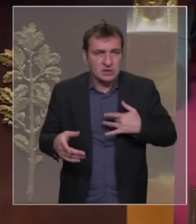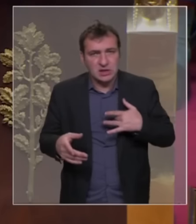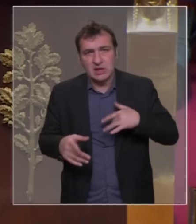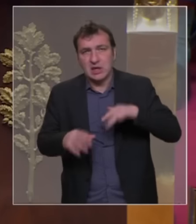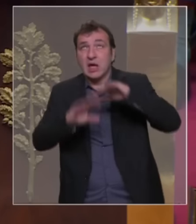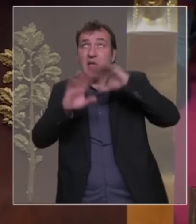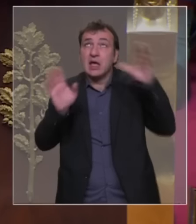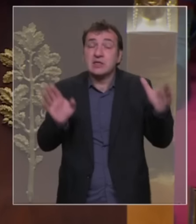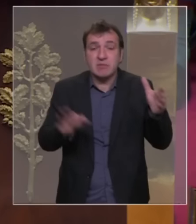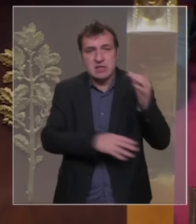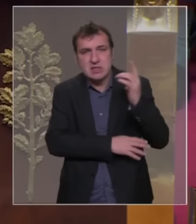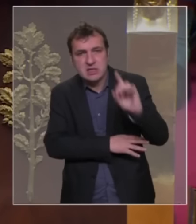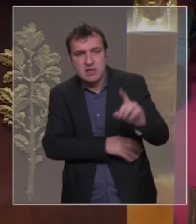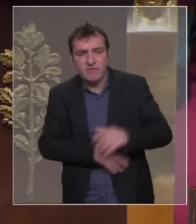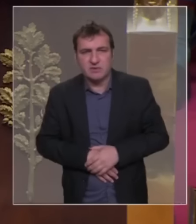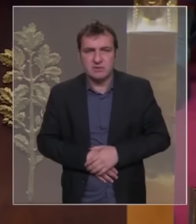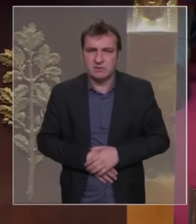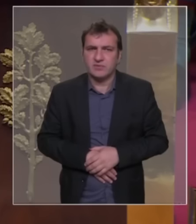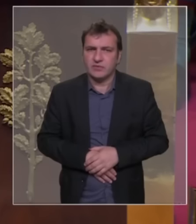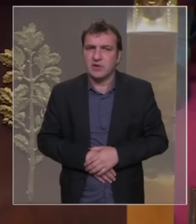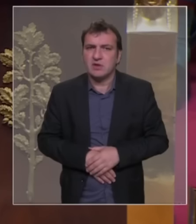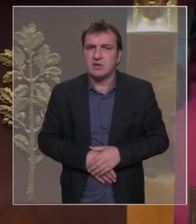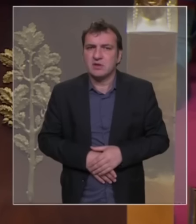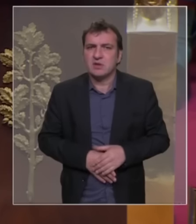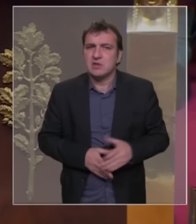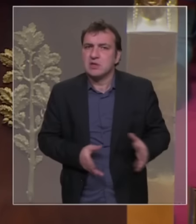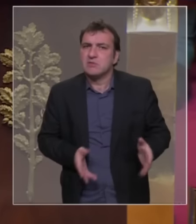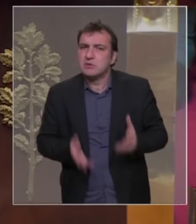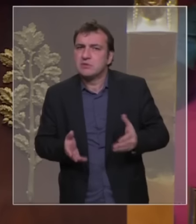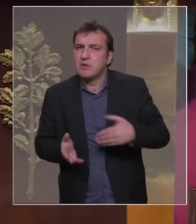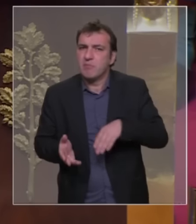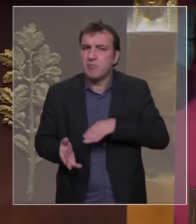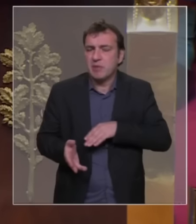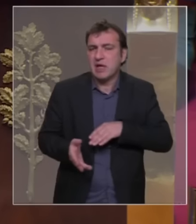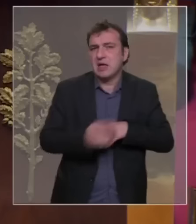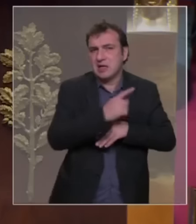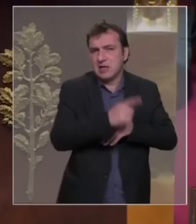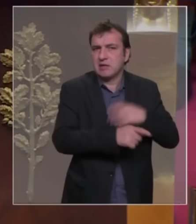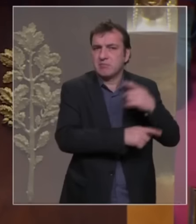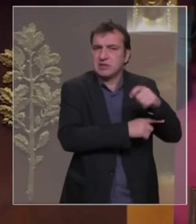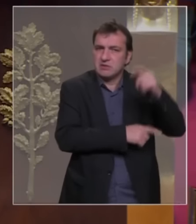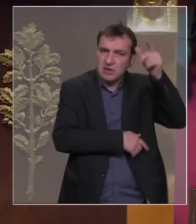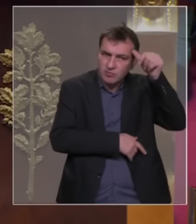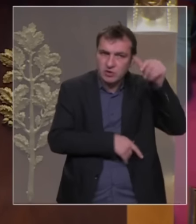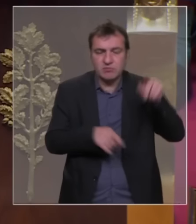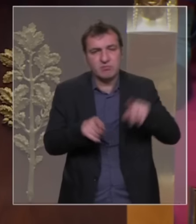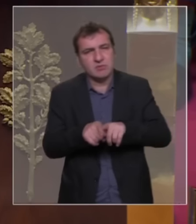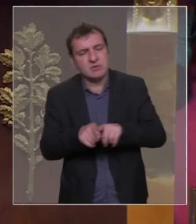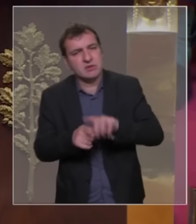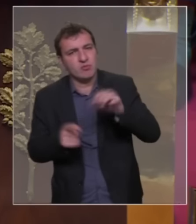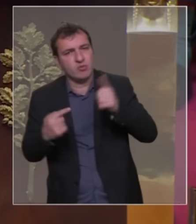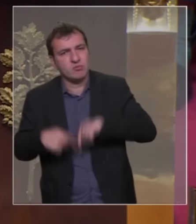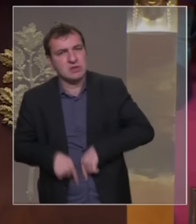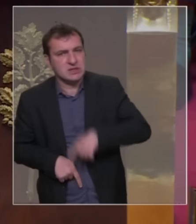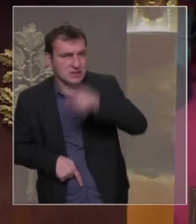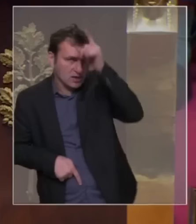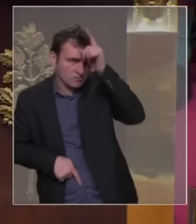que, sous l'impulsion du chef de l'État et de la chancelière allemande, pour la première fois, les pays européens aient